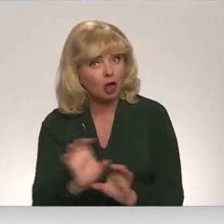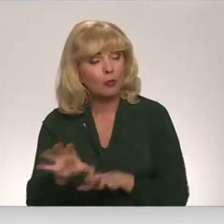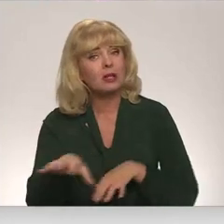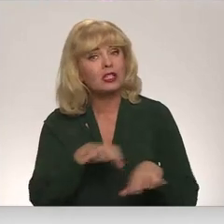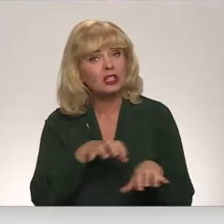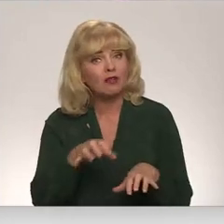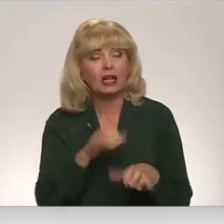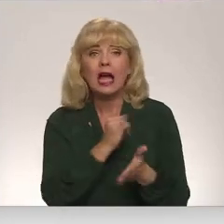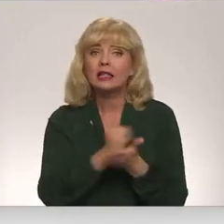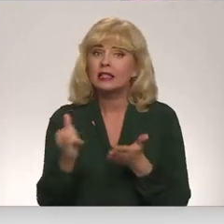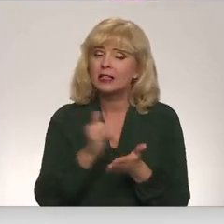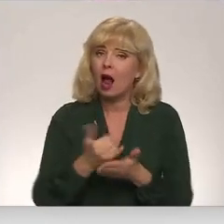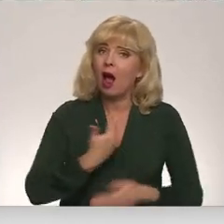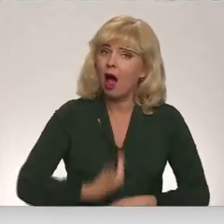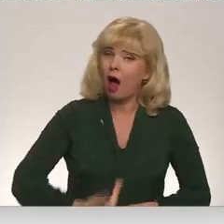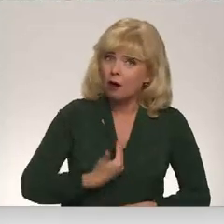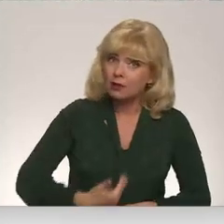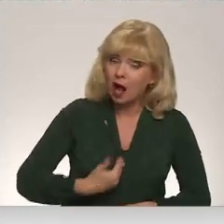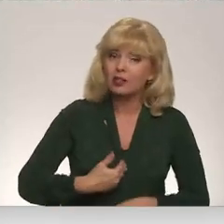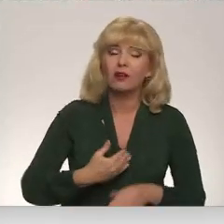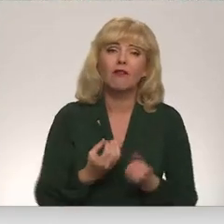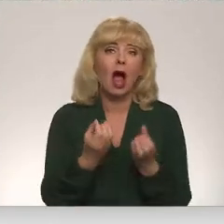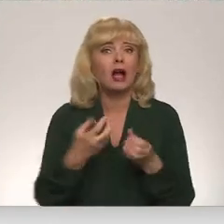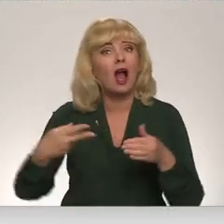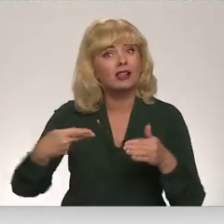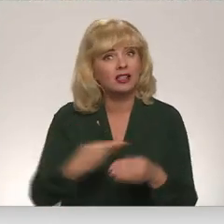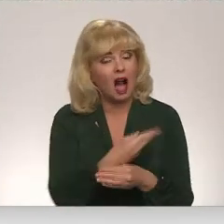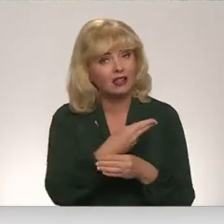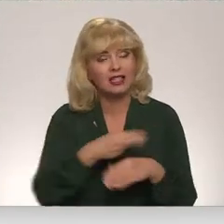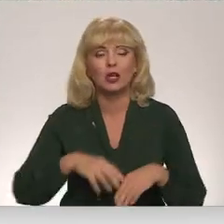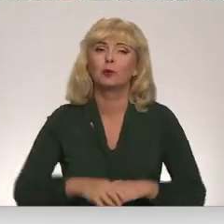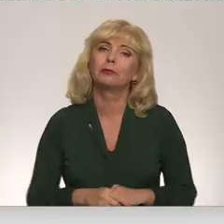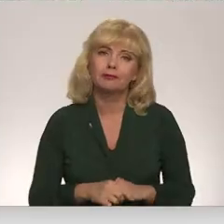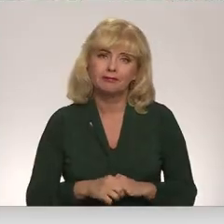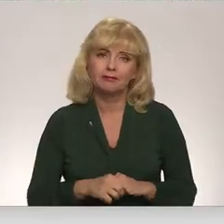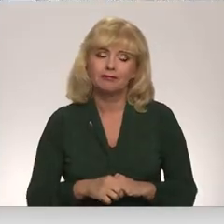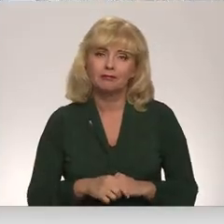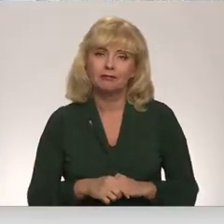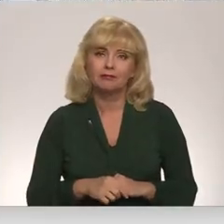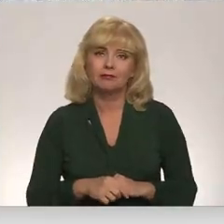dzīvnieku sterilizāciju vai kastrāciju. Dats Tirāna, Ivo Ržepickis, Latvijas televīzija.